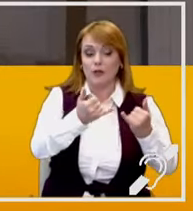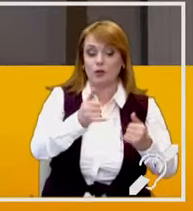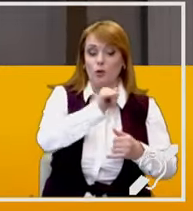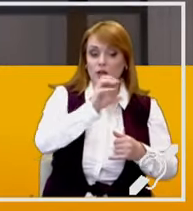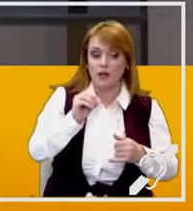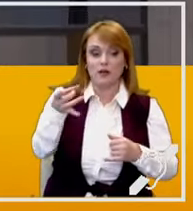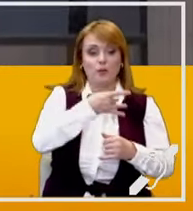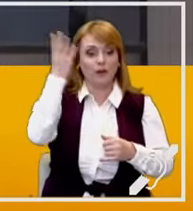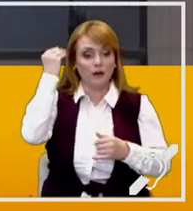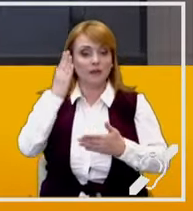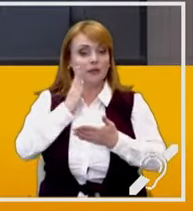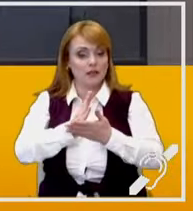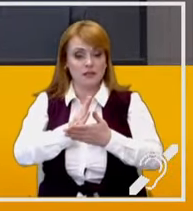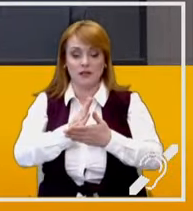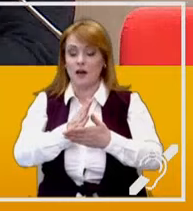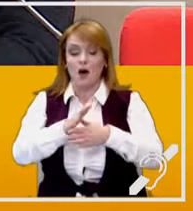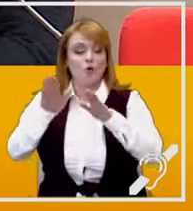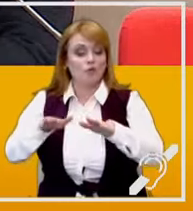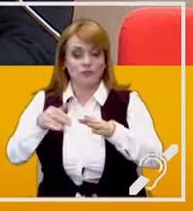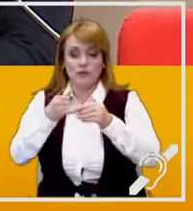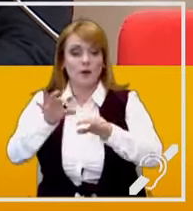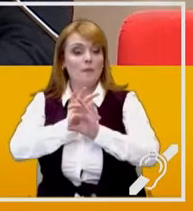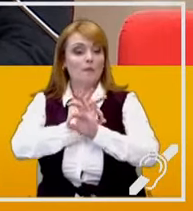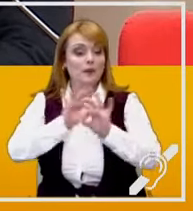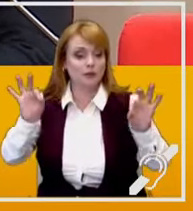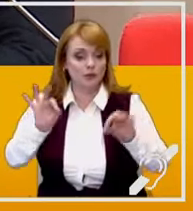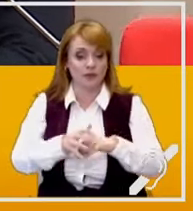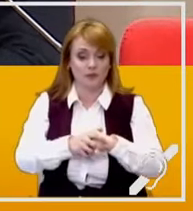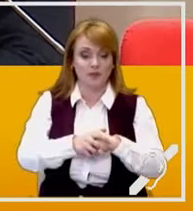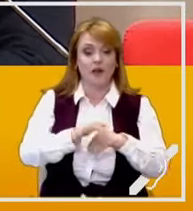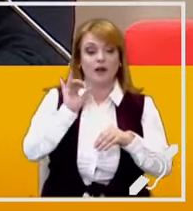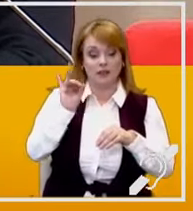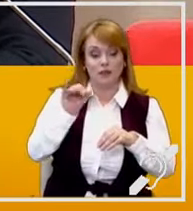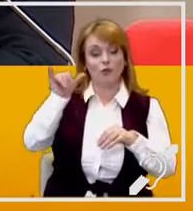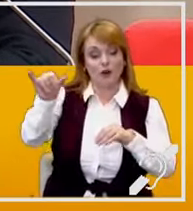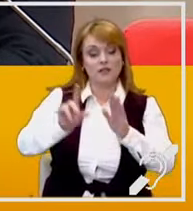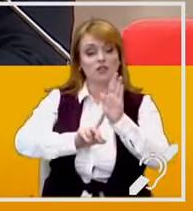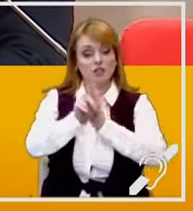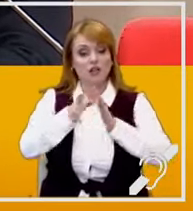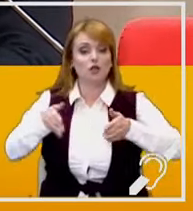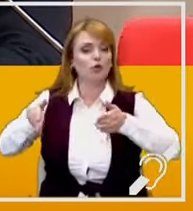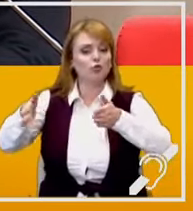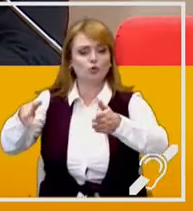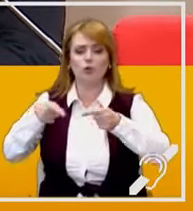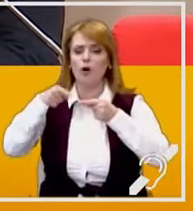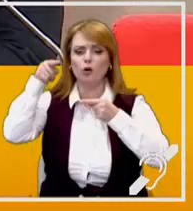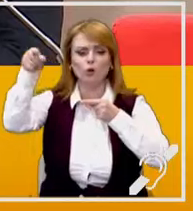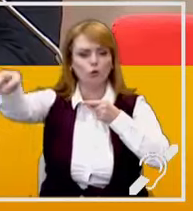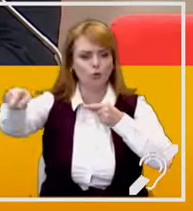the start of even more work going forward as you work towards joining us